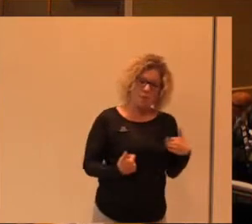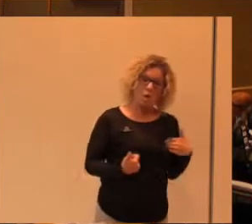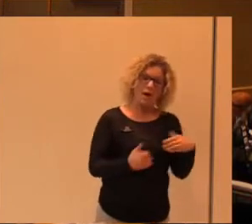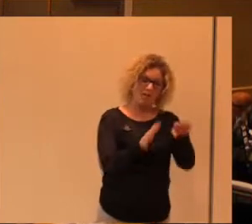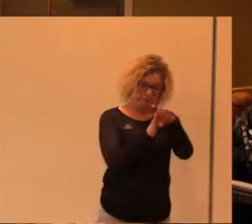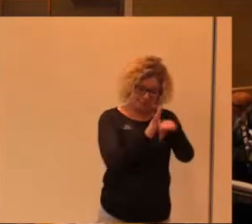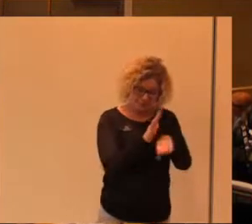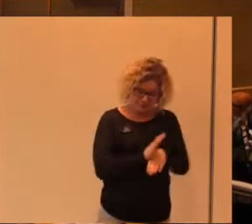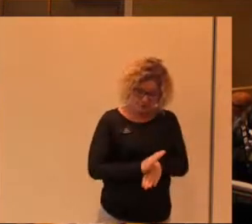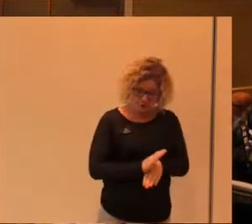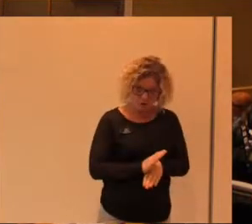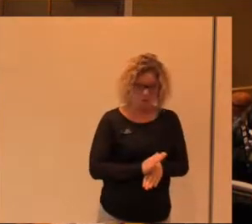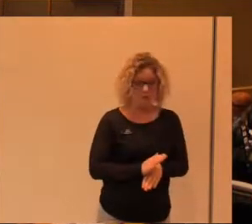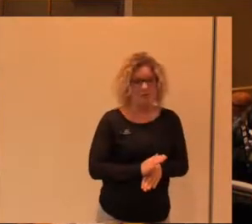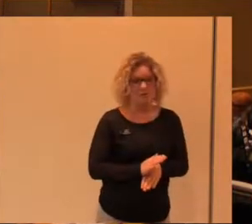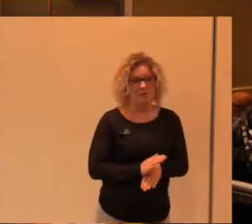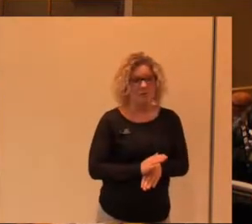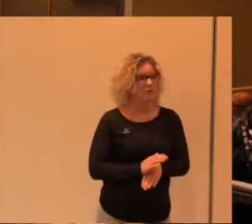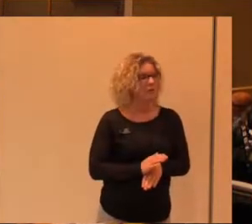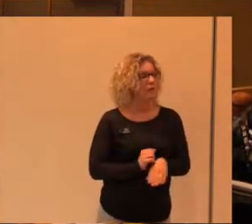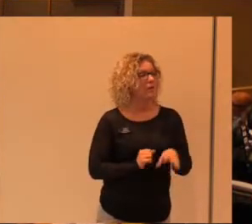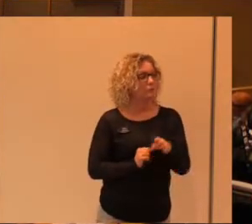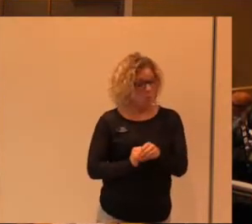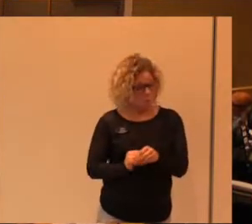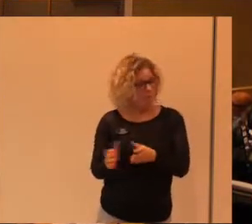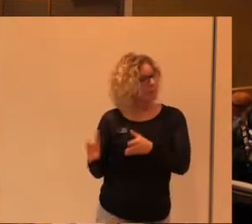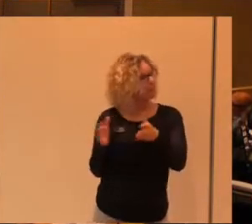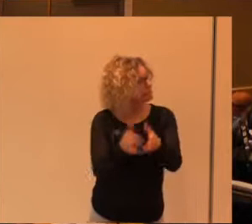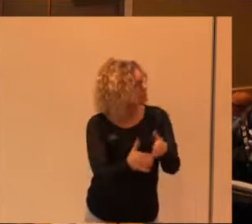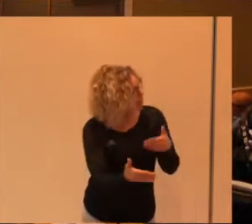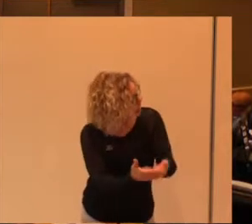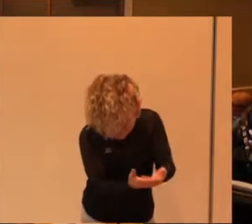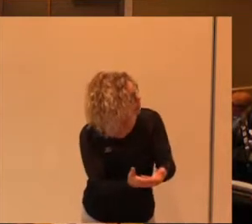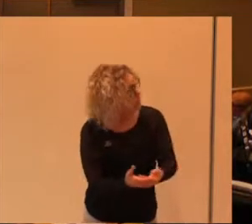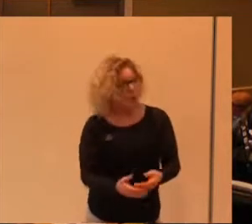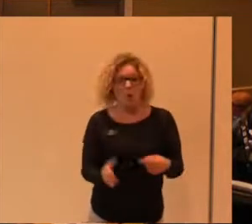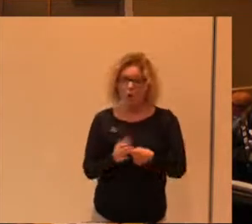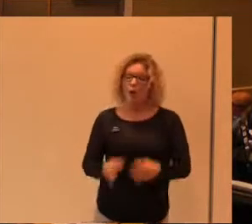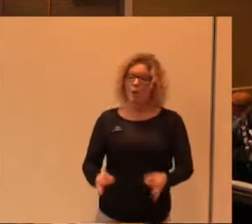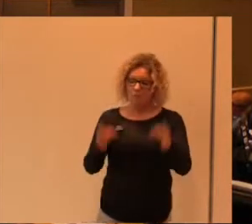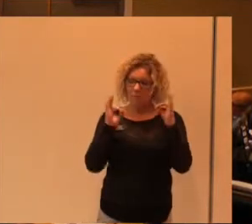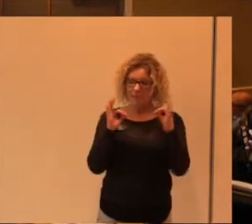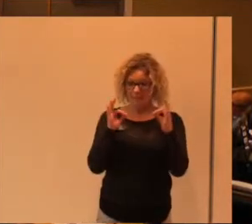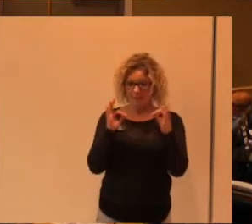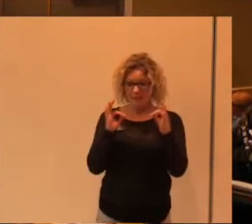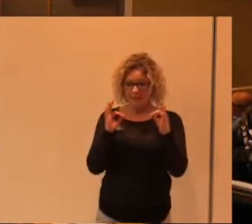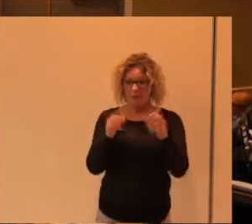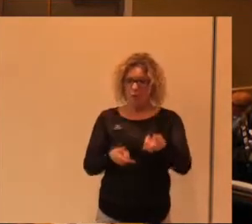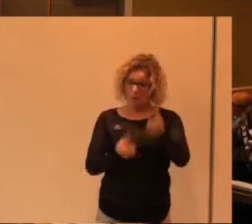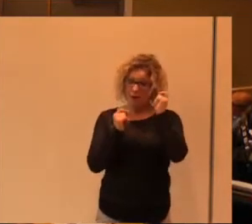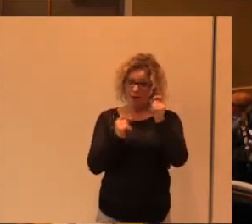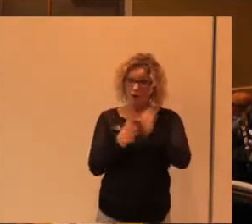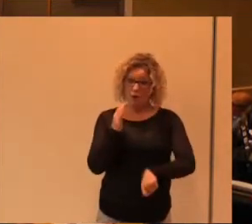riktlinjer. Så landar vi på WCAG. Lagen om offentlig upphandling kommer från